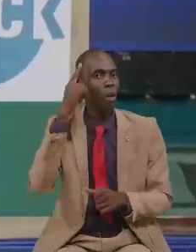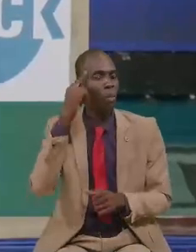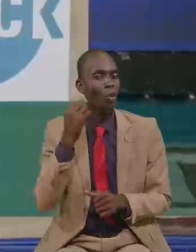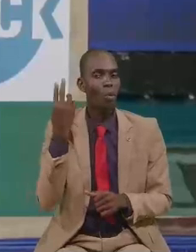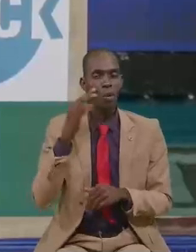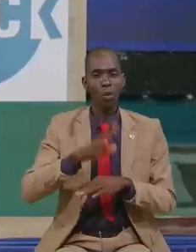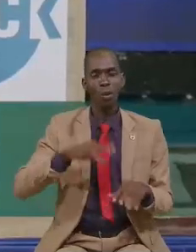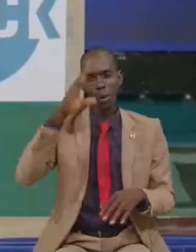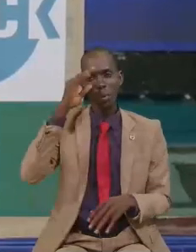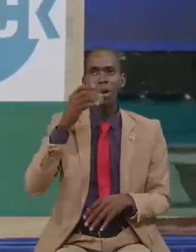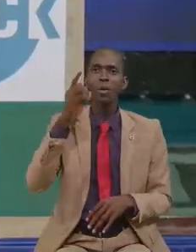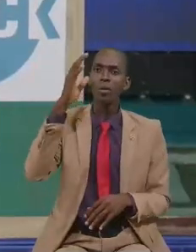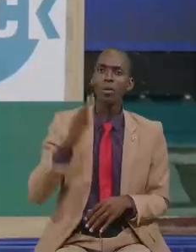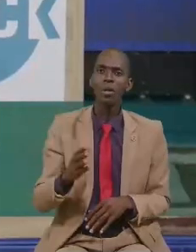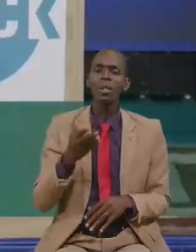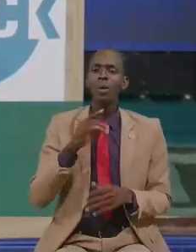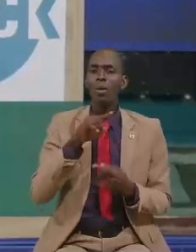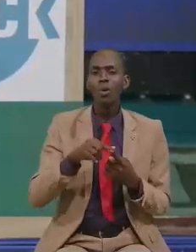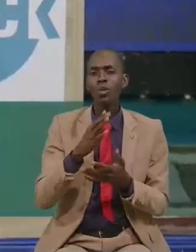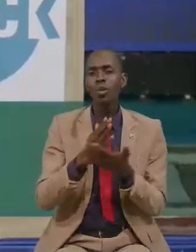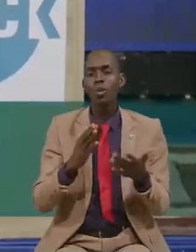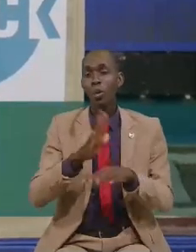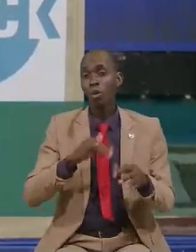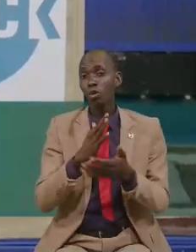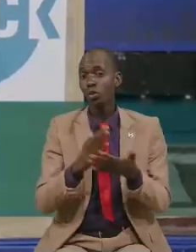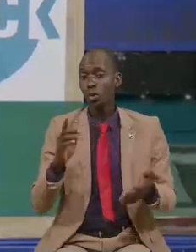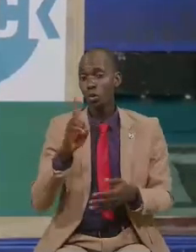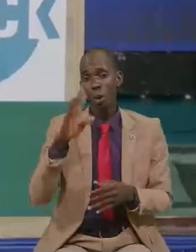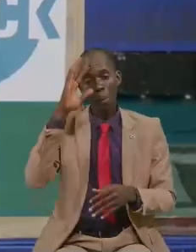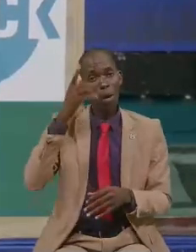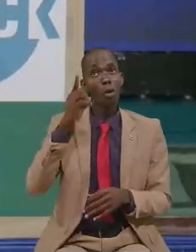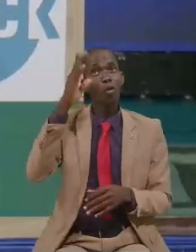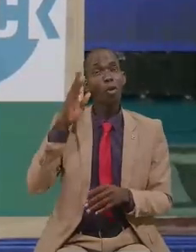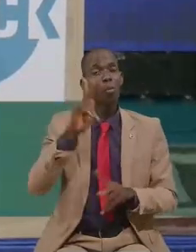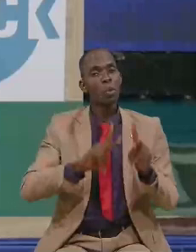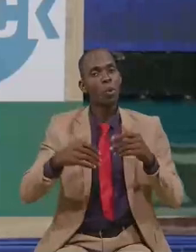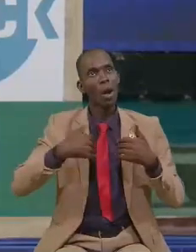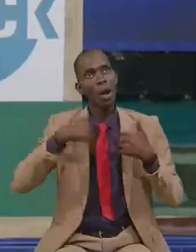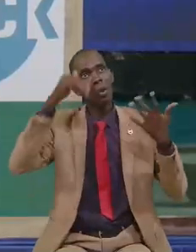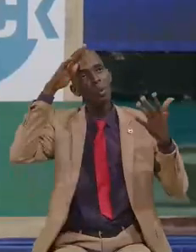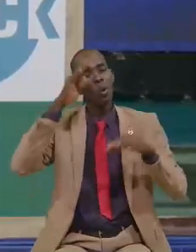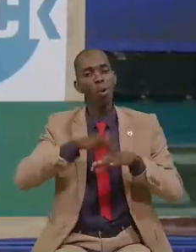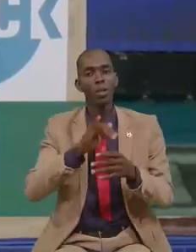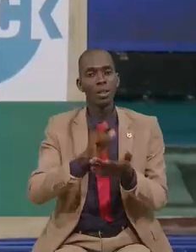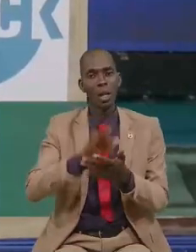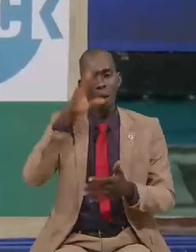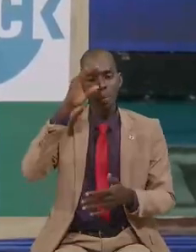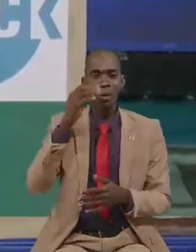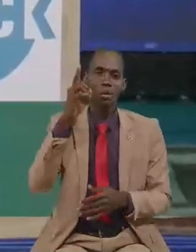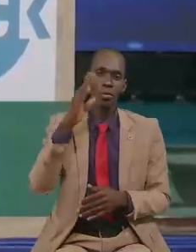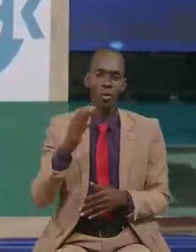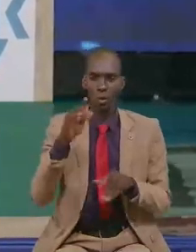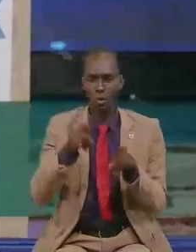Quand tu appelles quelqu'un homme de Dieu, il y a une attente que les gens ont vis-à-vis de l'homme de Dieu. On appelait Élie homme de